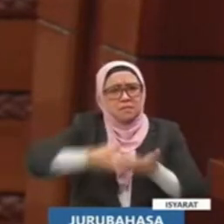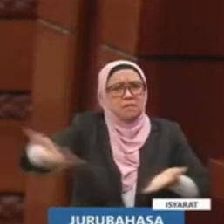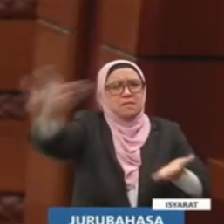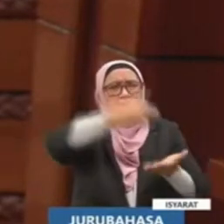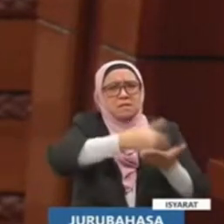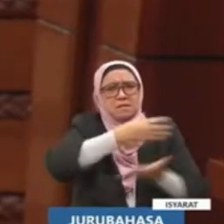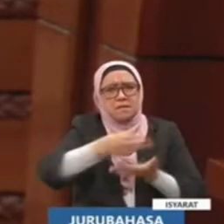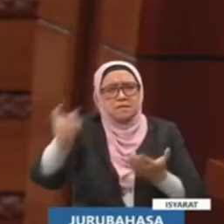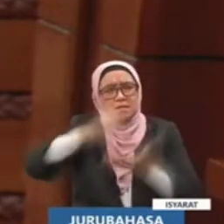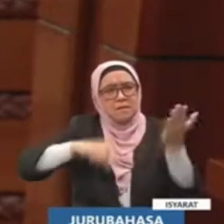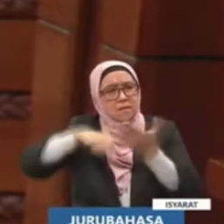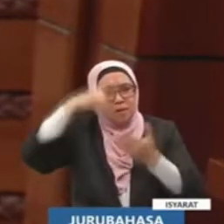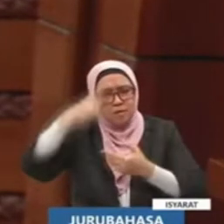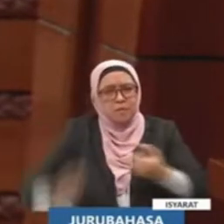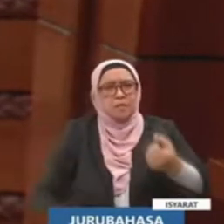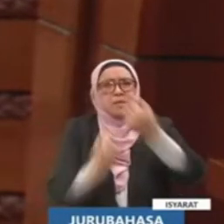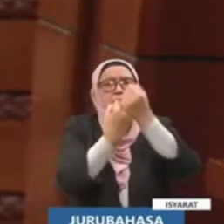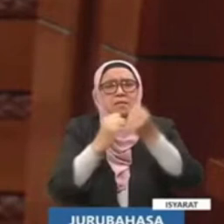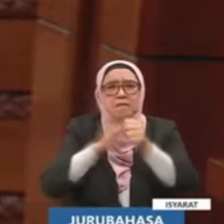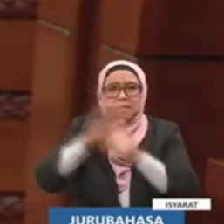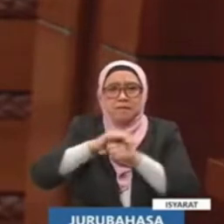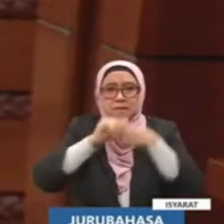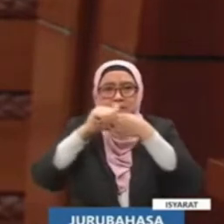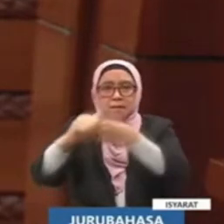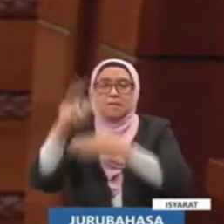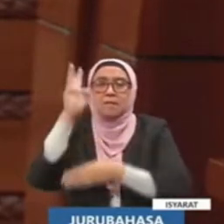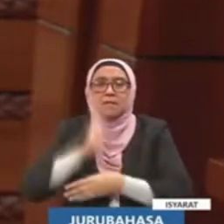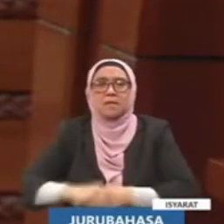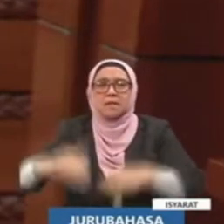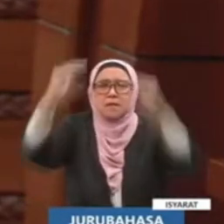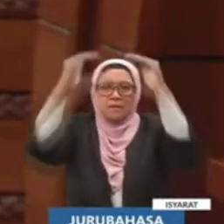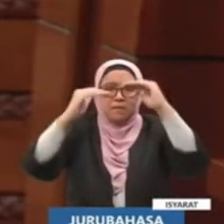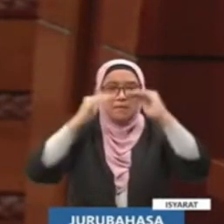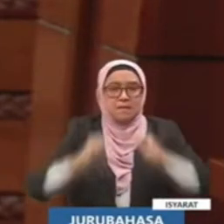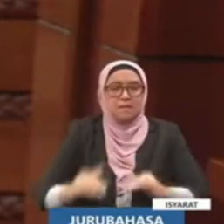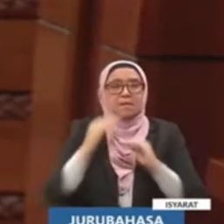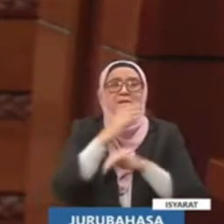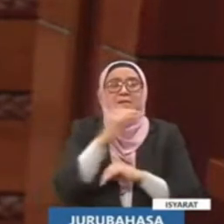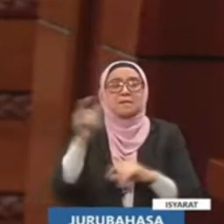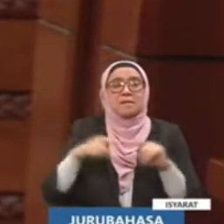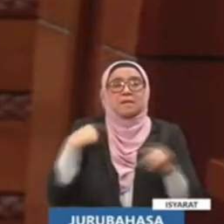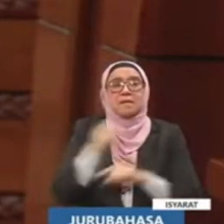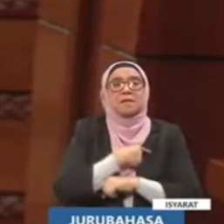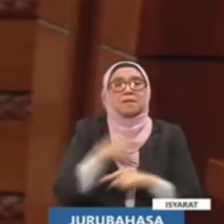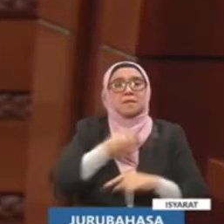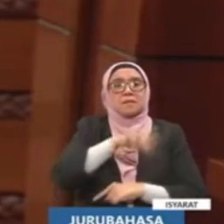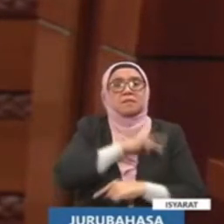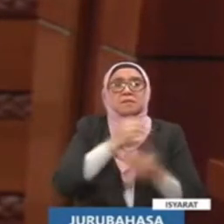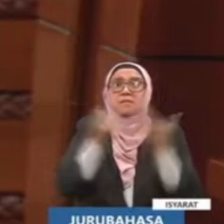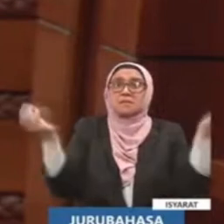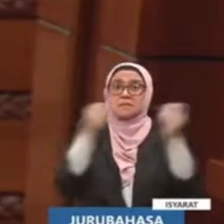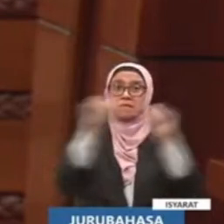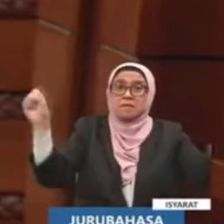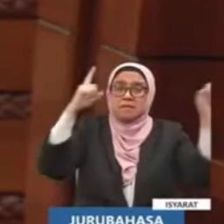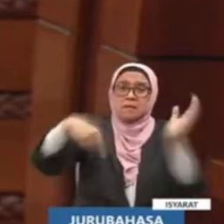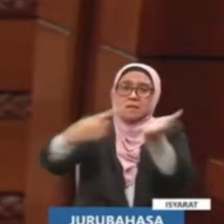kepimpinan wanita this mana-mana peringkat Jadi kami di Kementerian bersedia mengadakan perbincangan dengan mana-mana pihak untuk